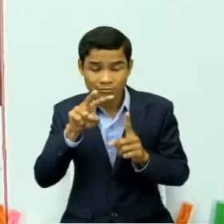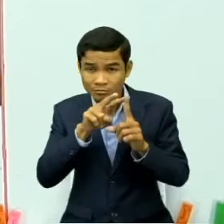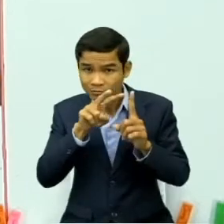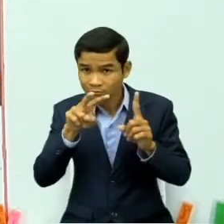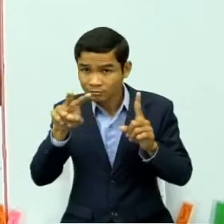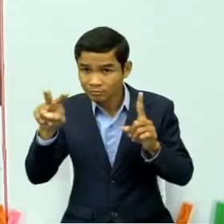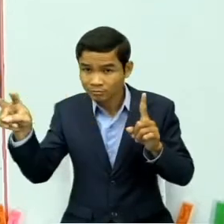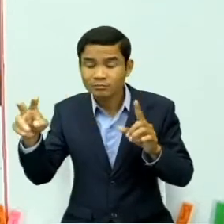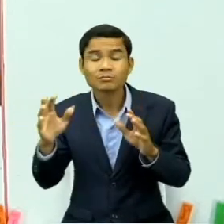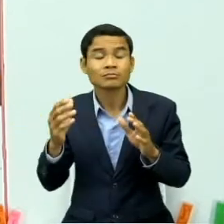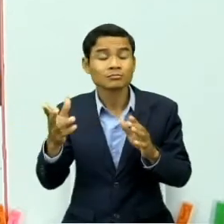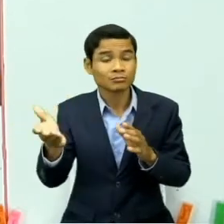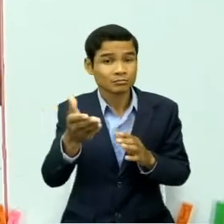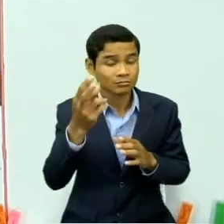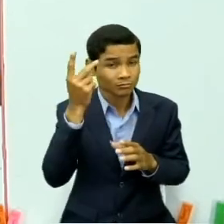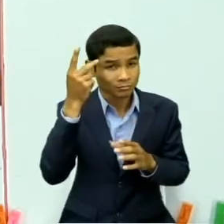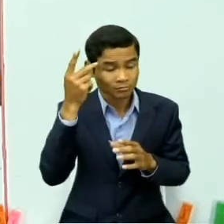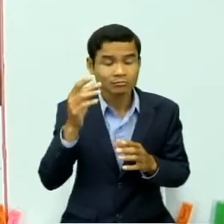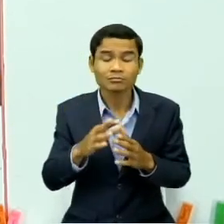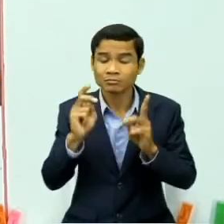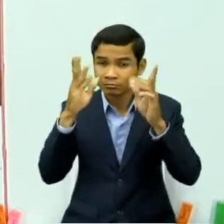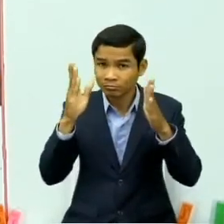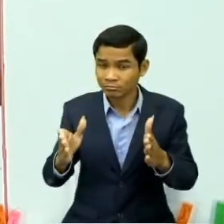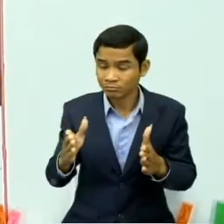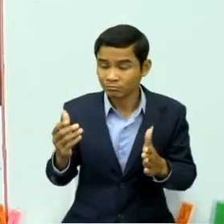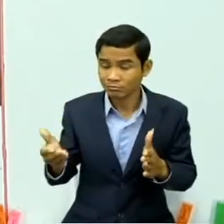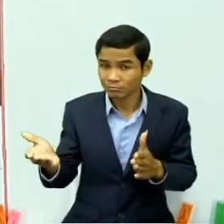chà lấy con cho ruông kịch bằng tạch là cổ tục bê chún